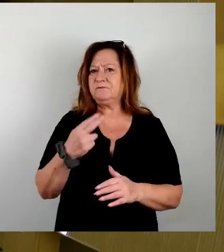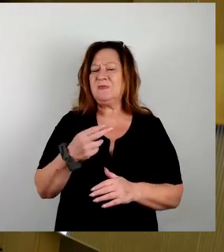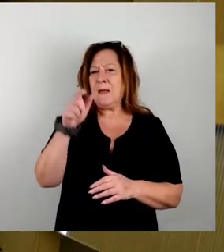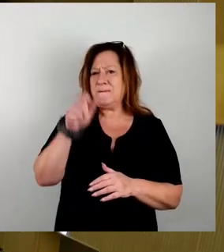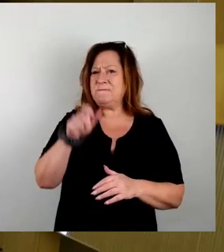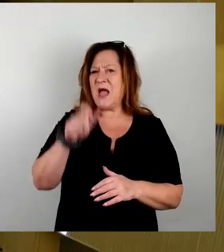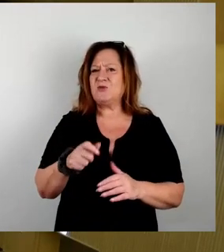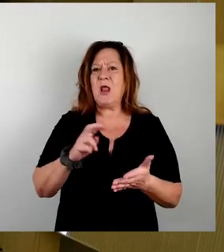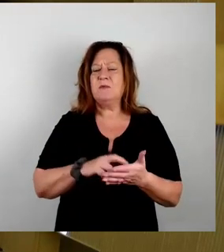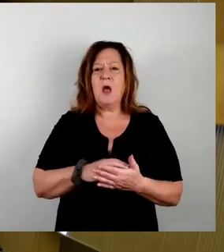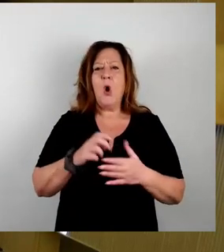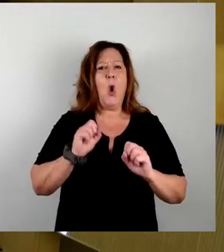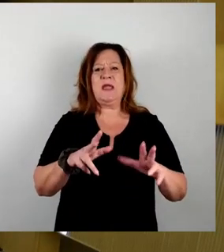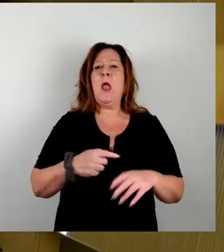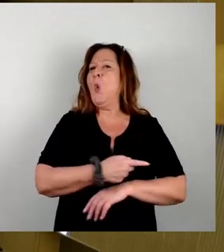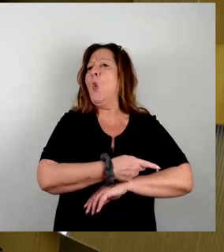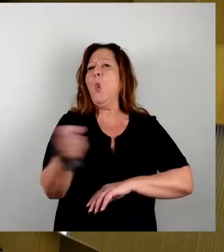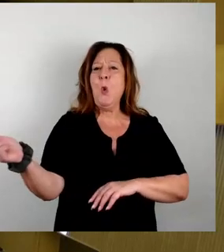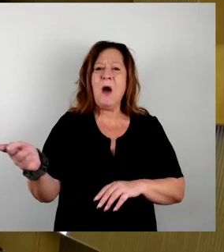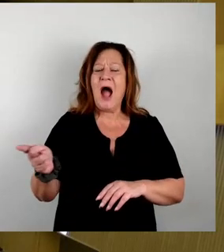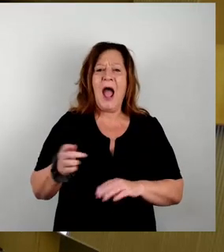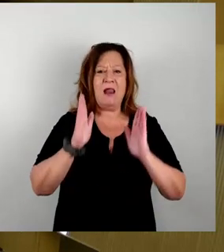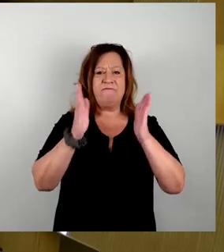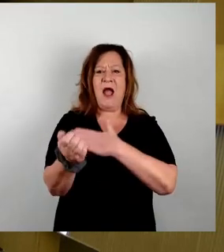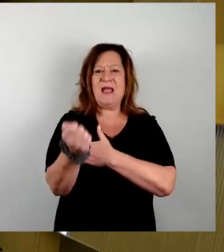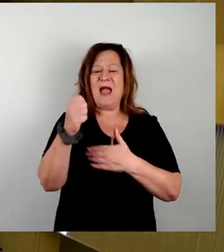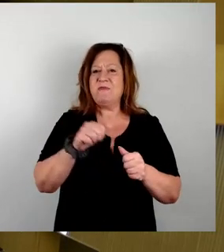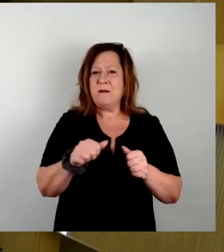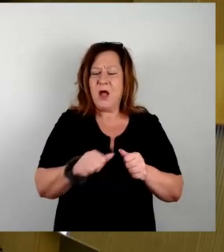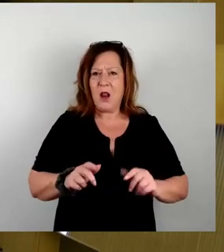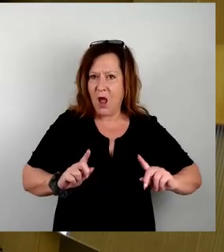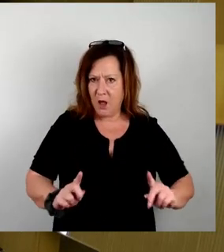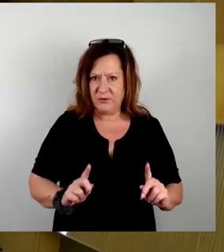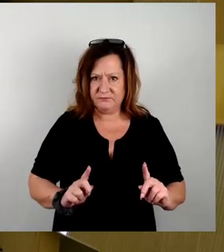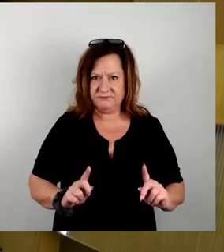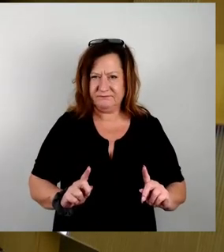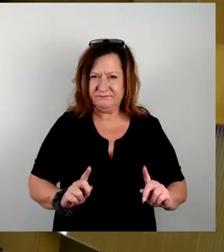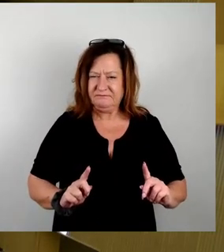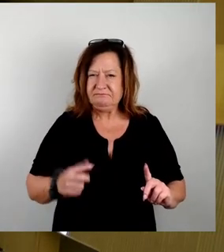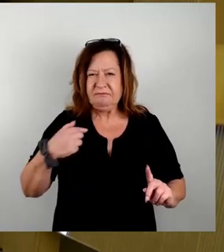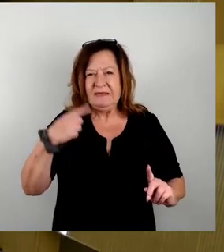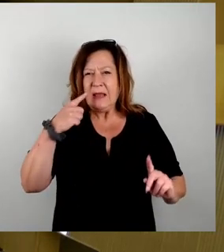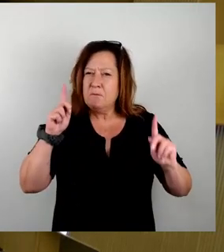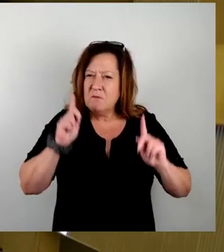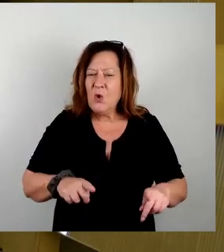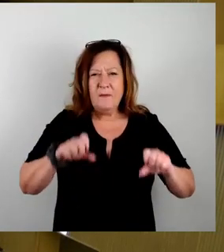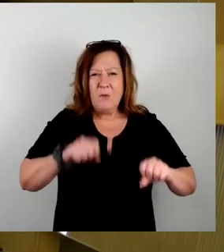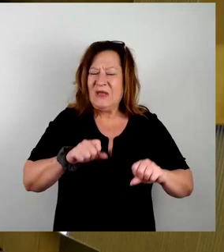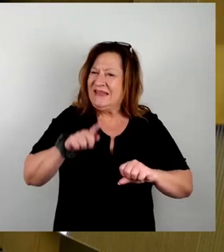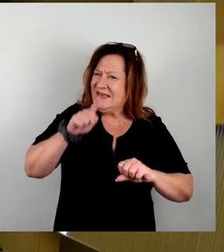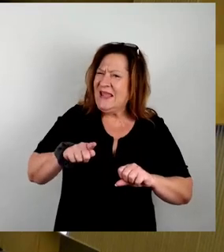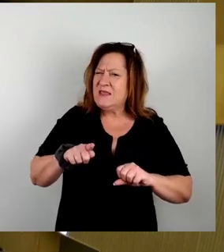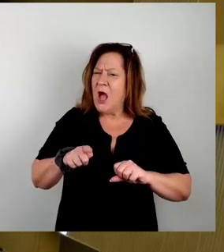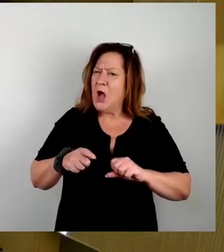ist überall Mangel an Fachkräften. Aber es muss doch eine Möglichkeit geben, diese viel befahrene Straße